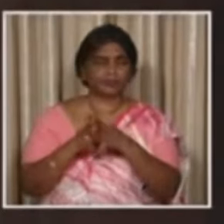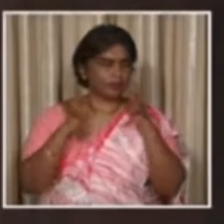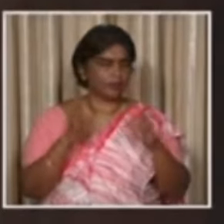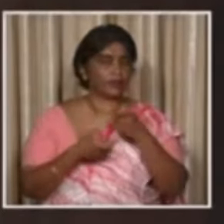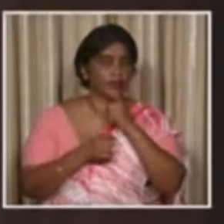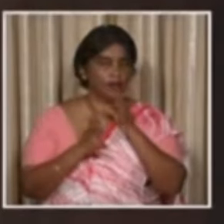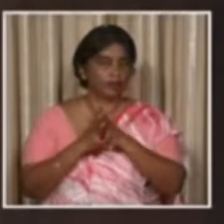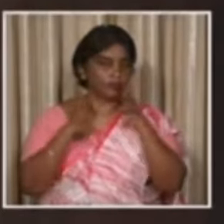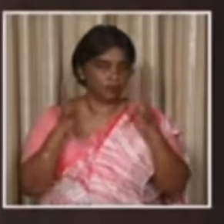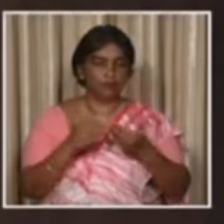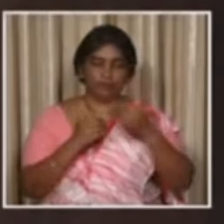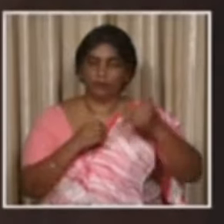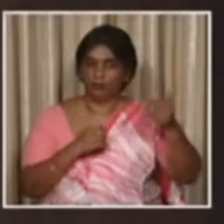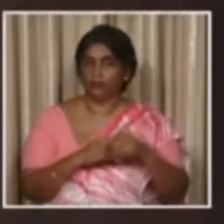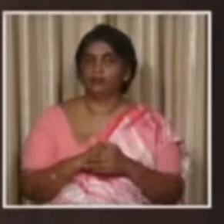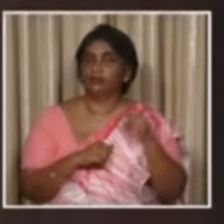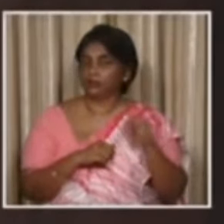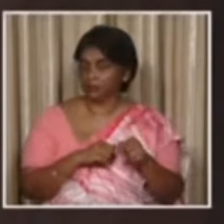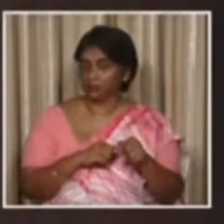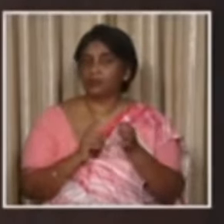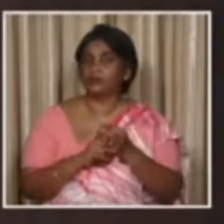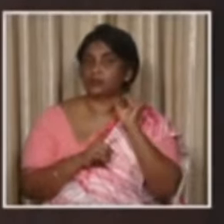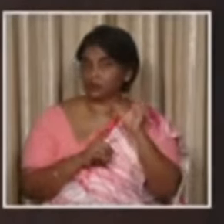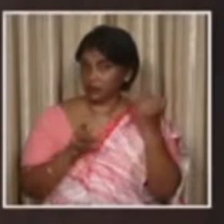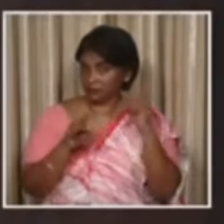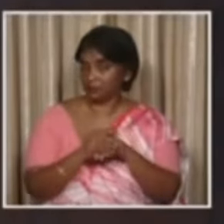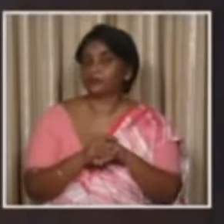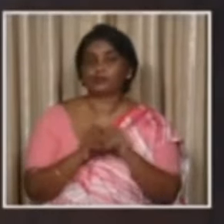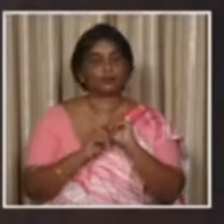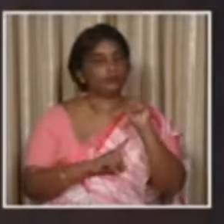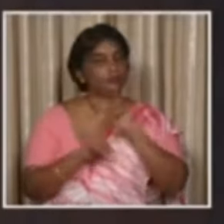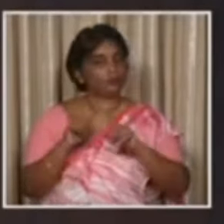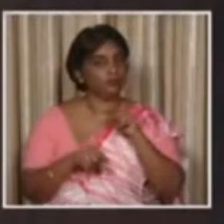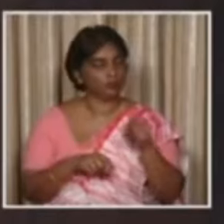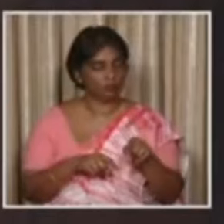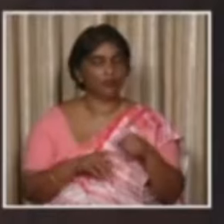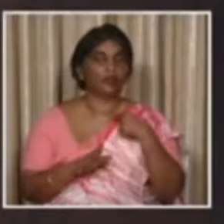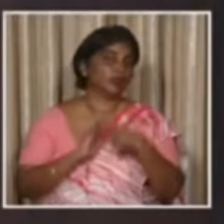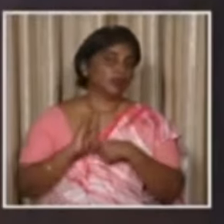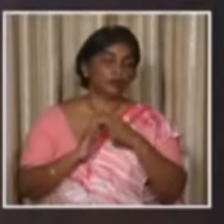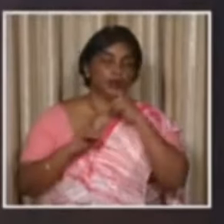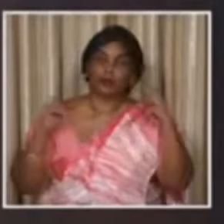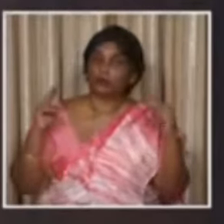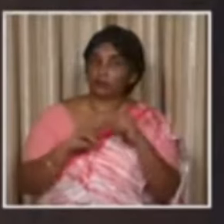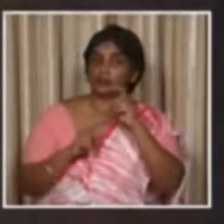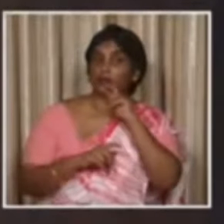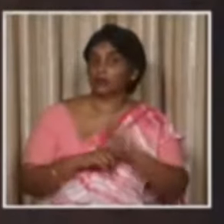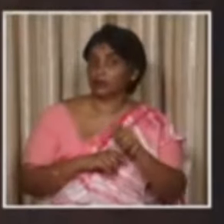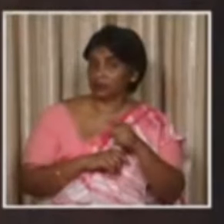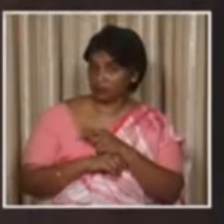නඩු අප සංඛ්‍යාවක් එනවා. දැන් අද ජනාධිපතිතුමා ඇවිල්ලා පාර්ලිමේන්තුවේ මෙරටේ ශ්‍රේෂ්ඨාධිකරණ